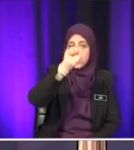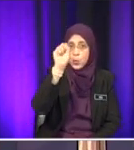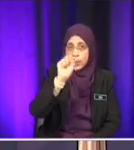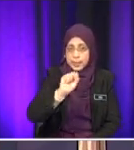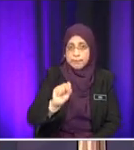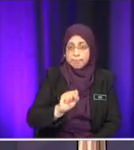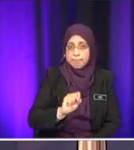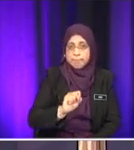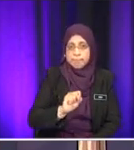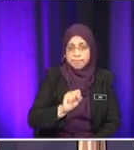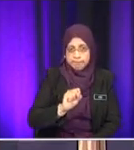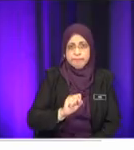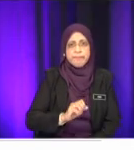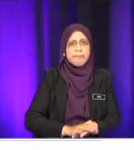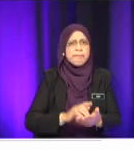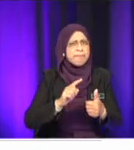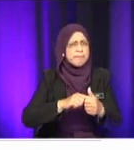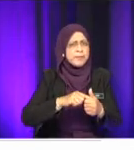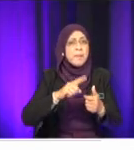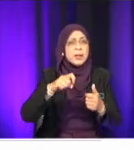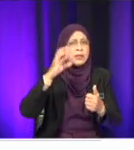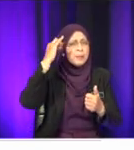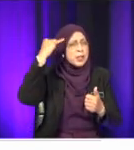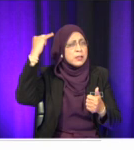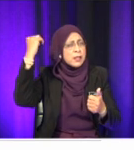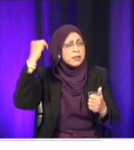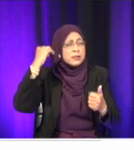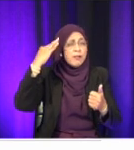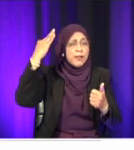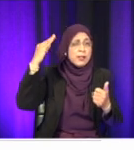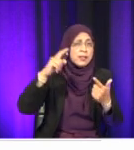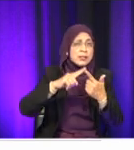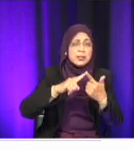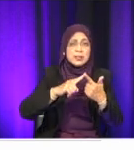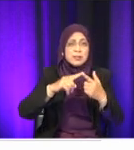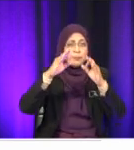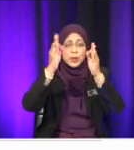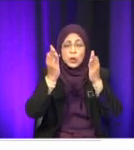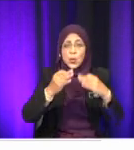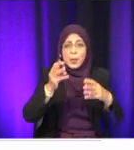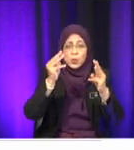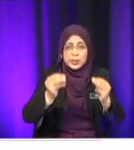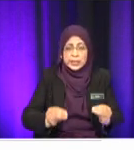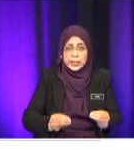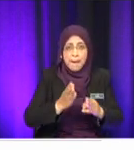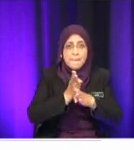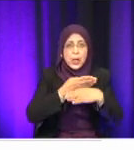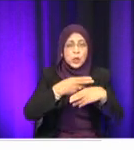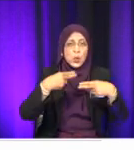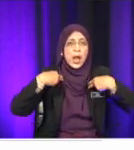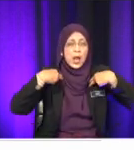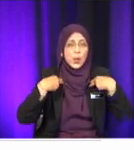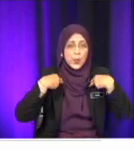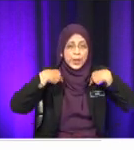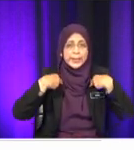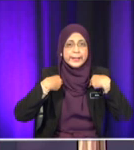berkaitan dengan imajinasi fantasi figura manusia figura hewan landscape dan juga